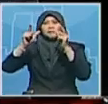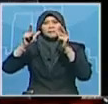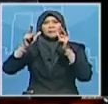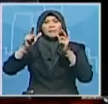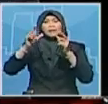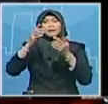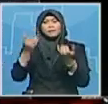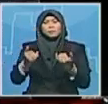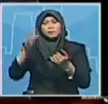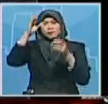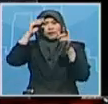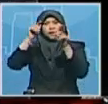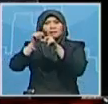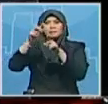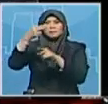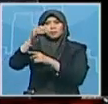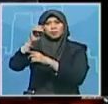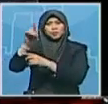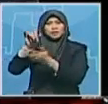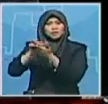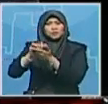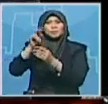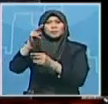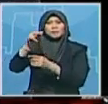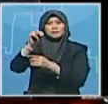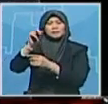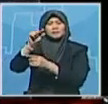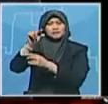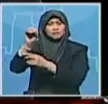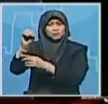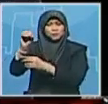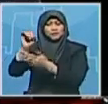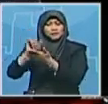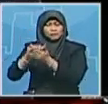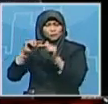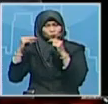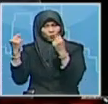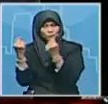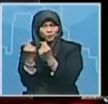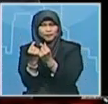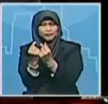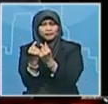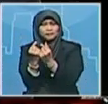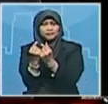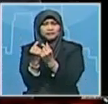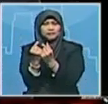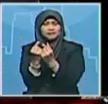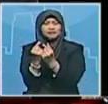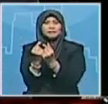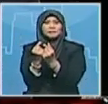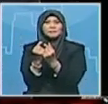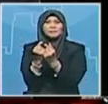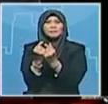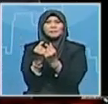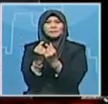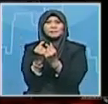ialah satu NGO. Yang mana mereka sebenarnya satu kumpulan yang